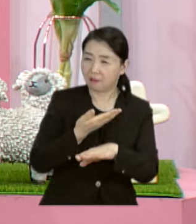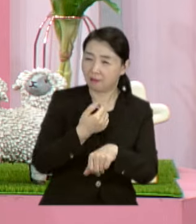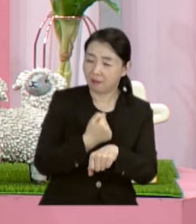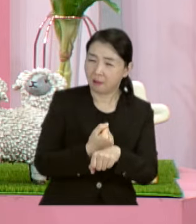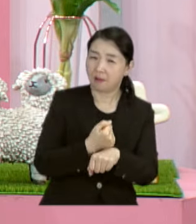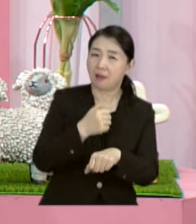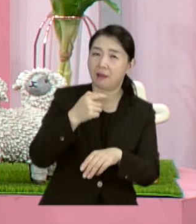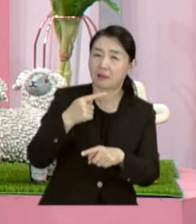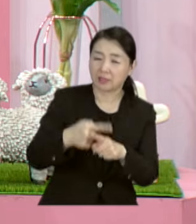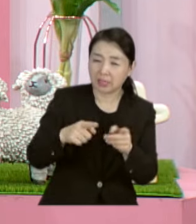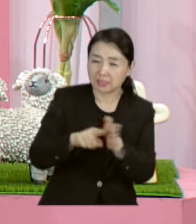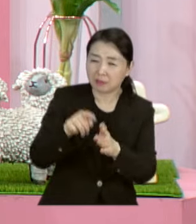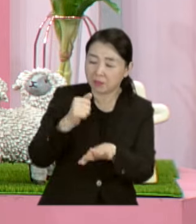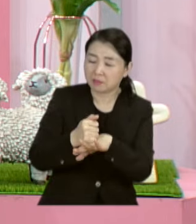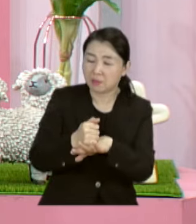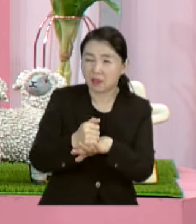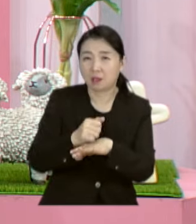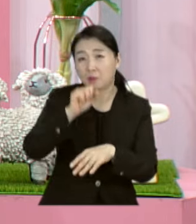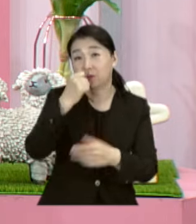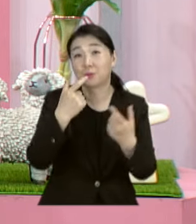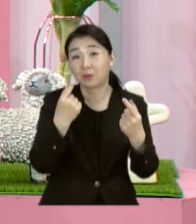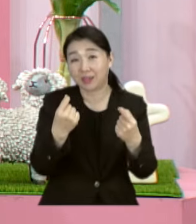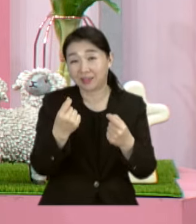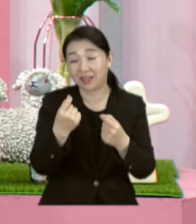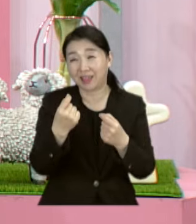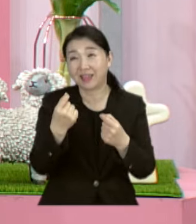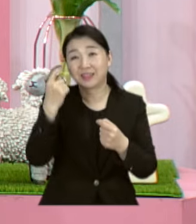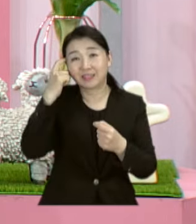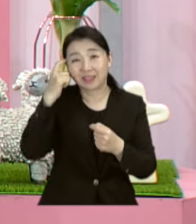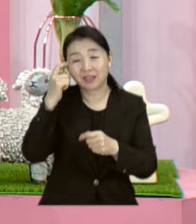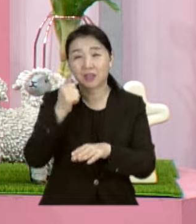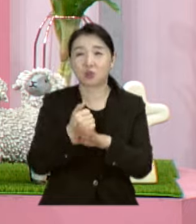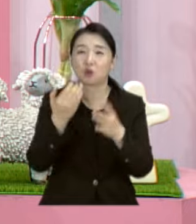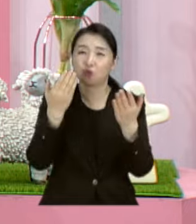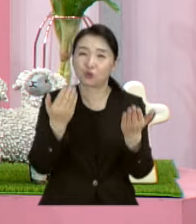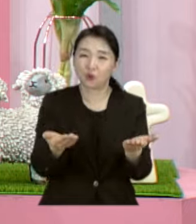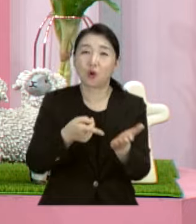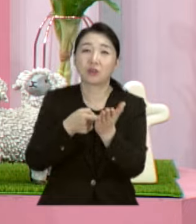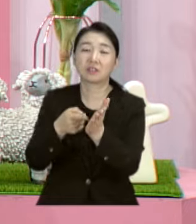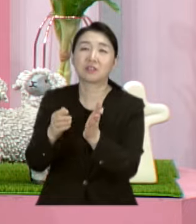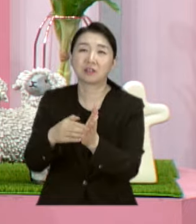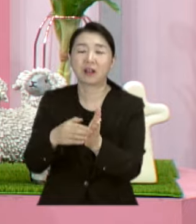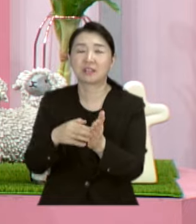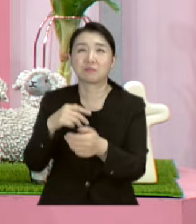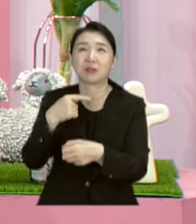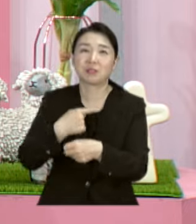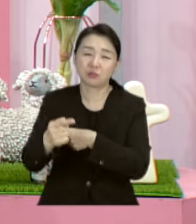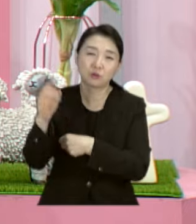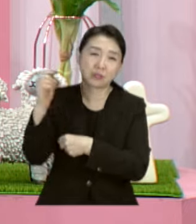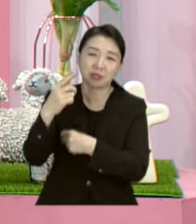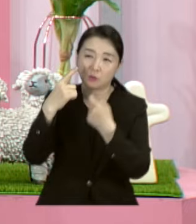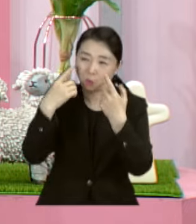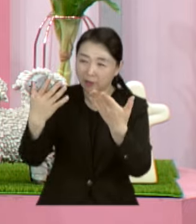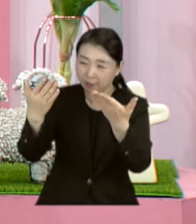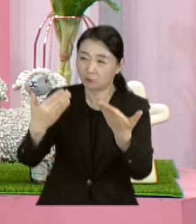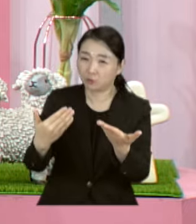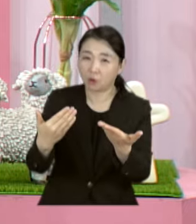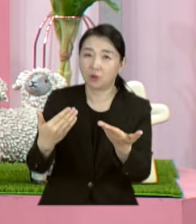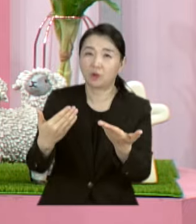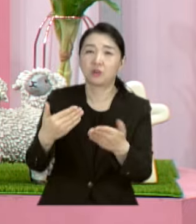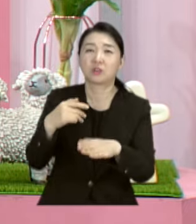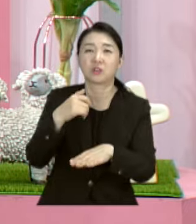좀 하면 좋지 않겠는가 하는 마음을 가지고 휴학을 했다가 네. 1년 후에 다시 주께서 제 마음에 확신을 주셔서 네.